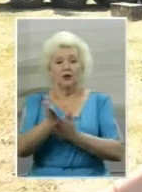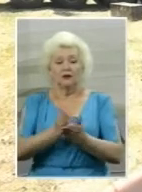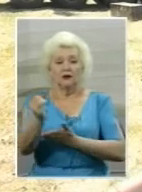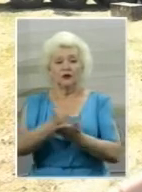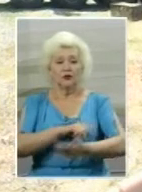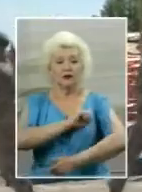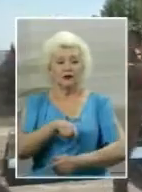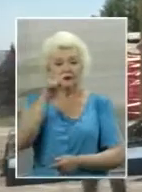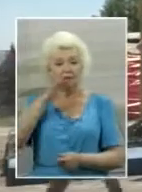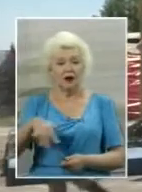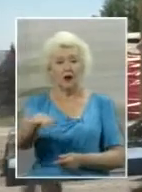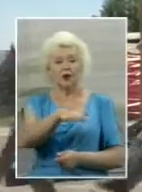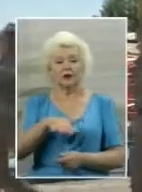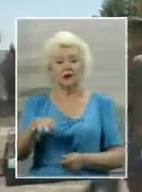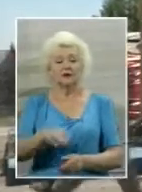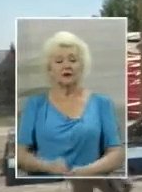силах України.